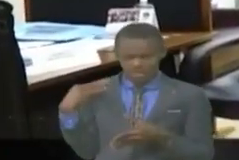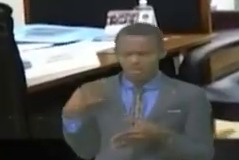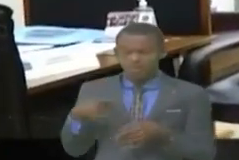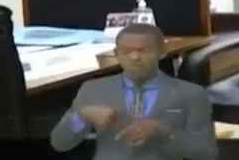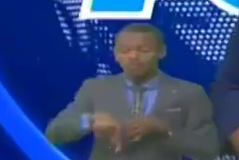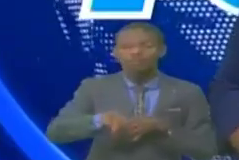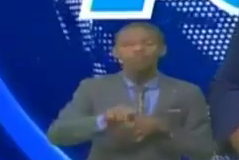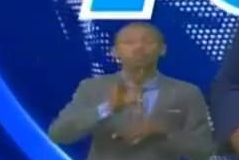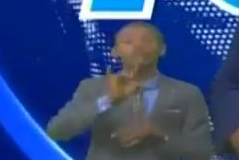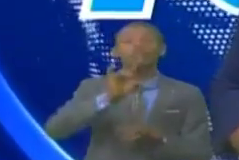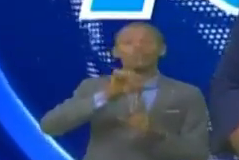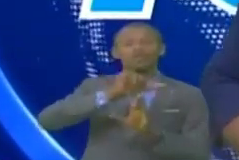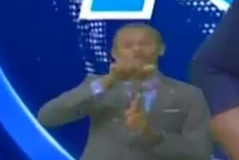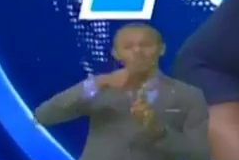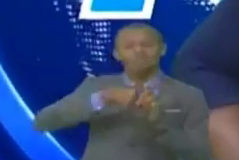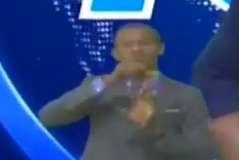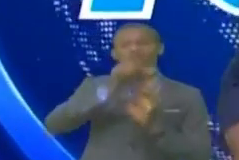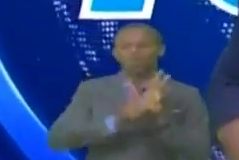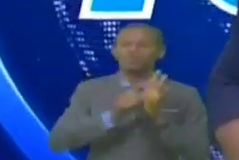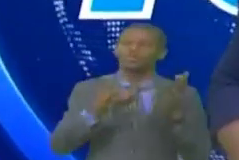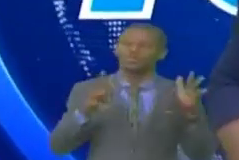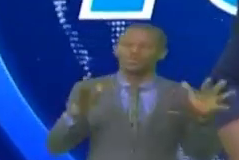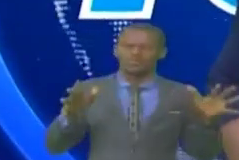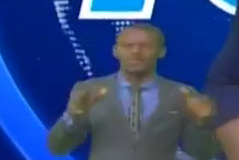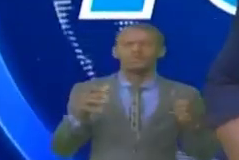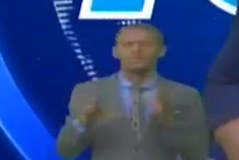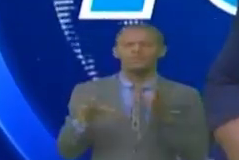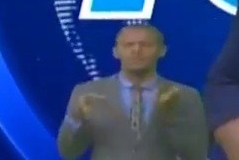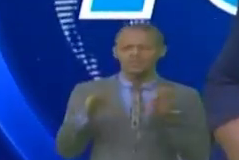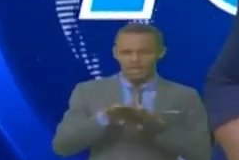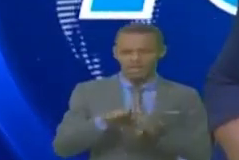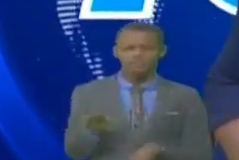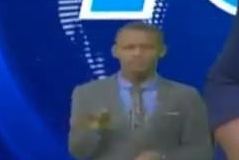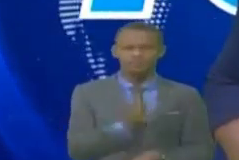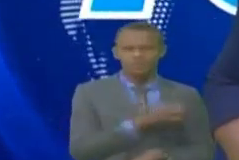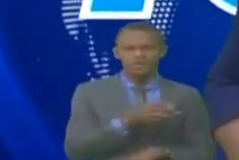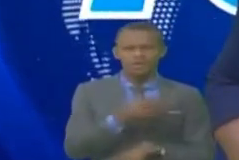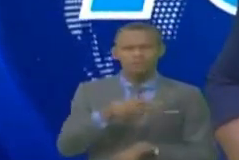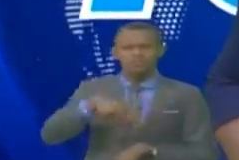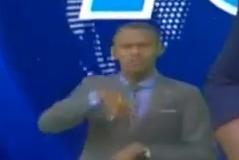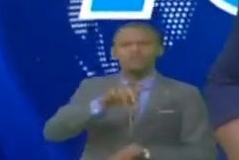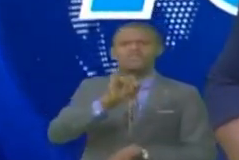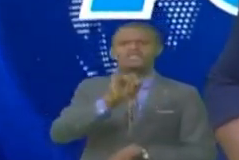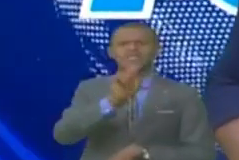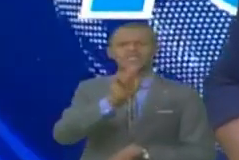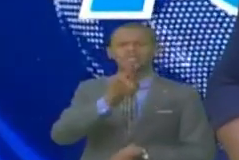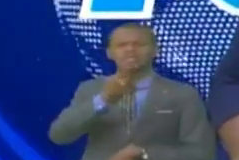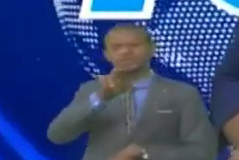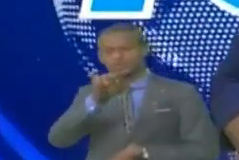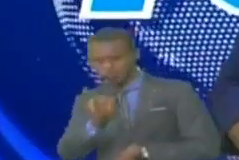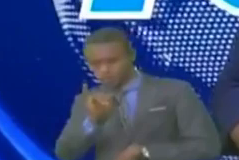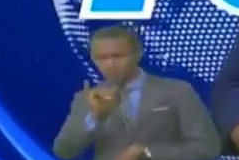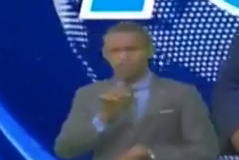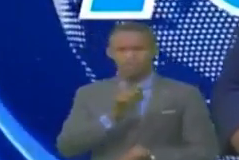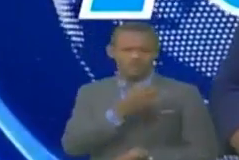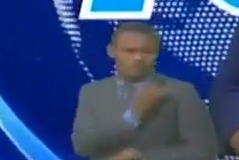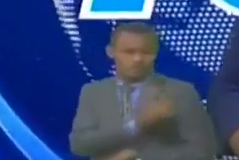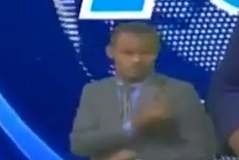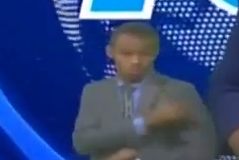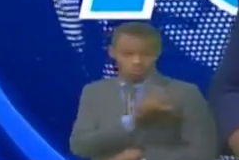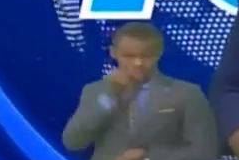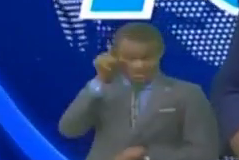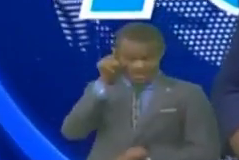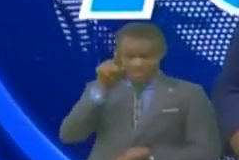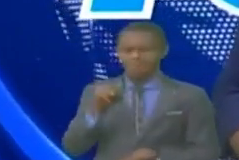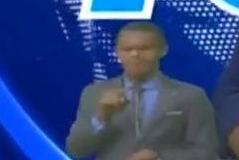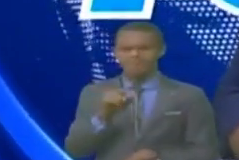octobre prochain. En Ituri, le commissaire divisionnaire Ngoy Sengelewa Kio, commissaire provincial de la